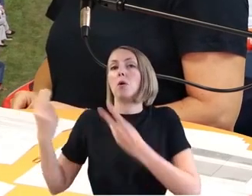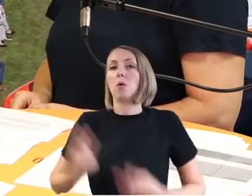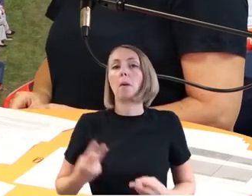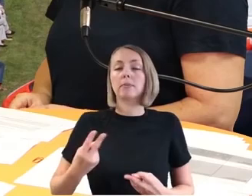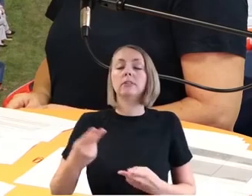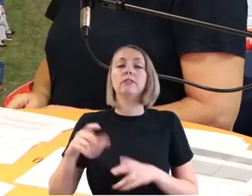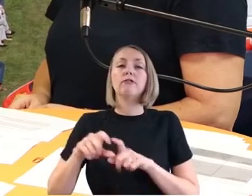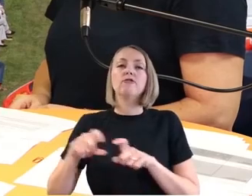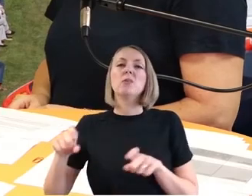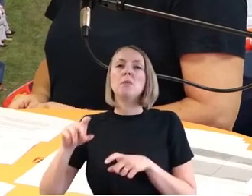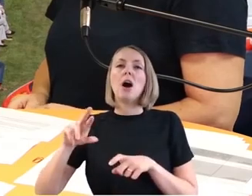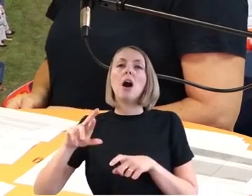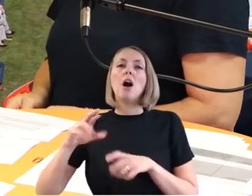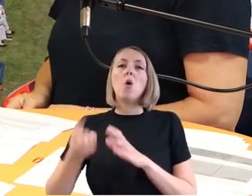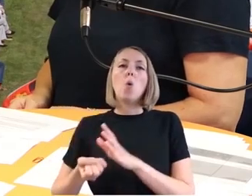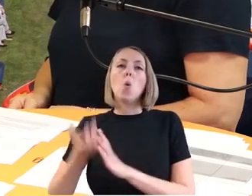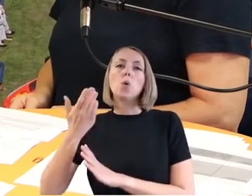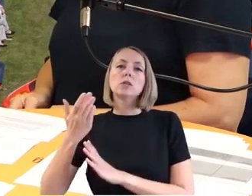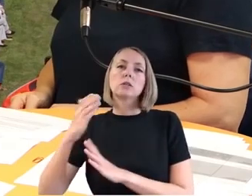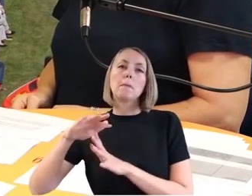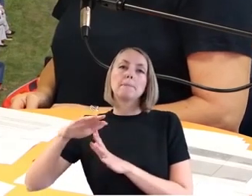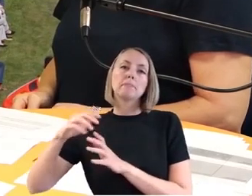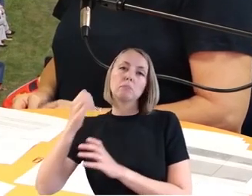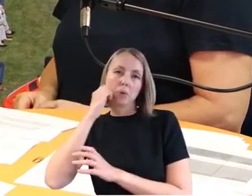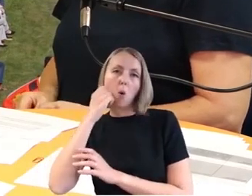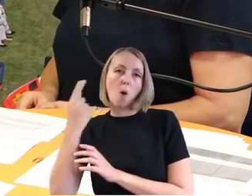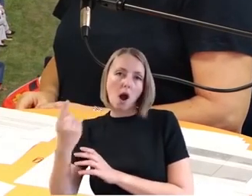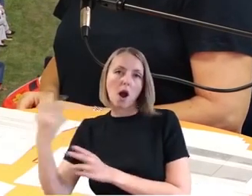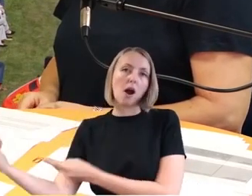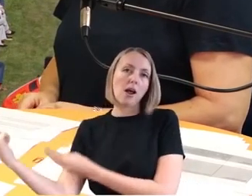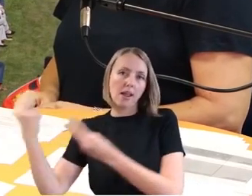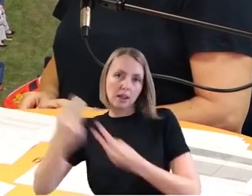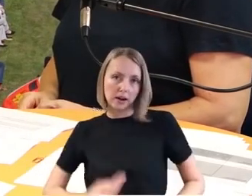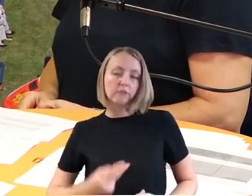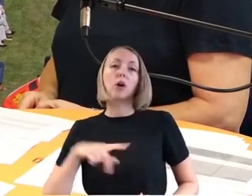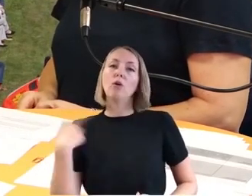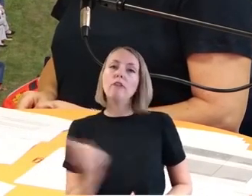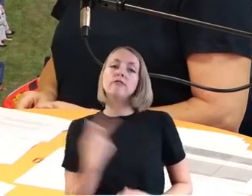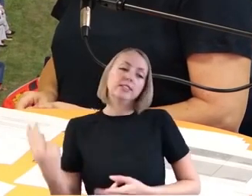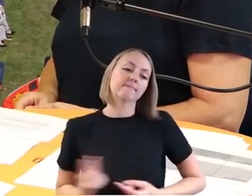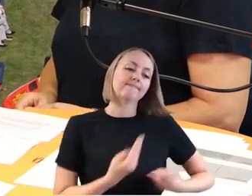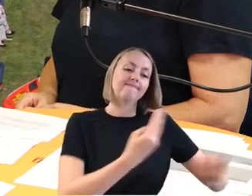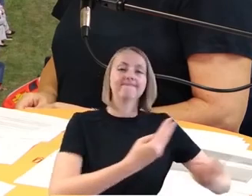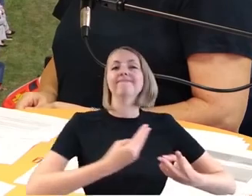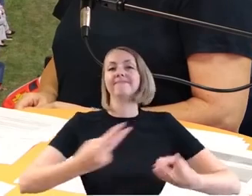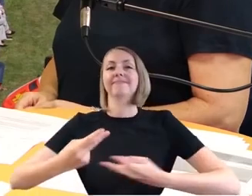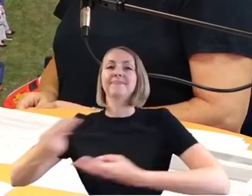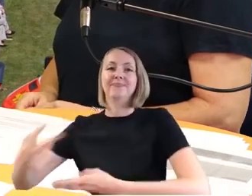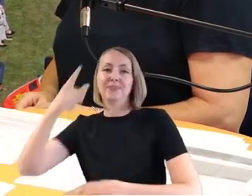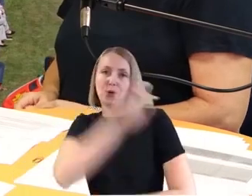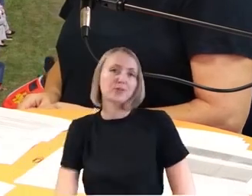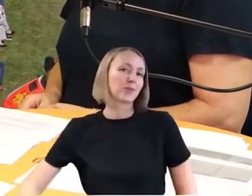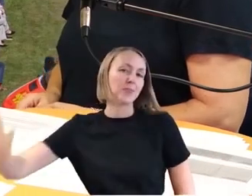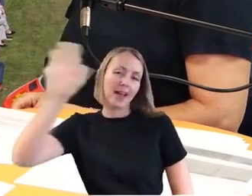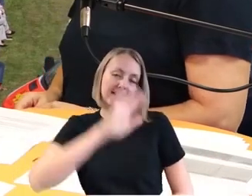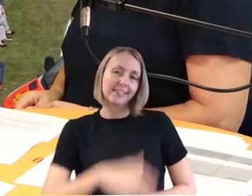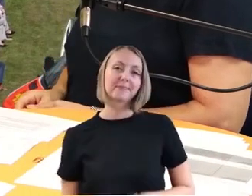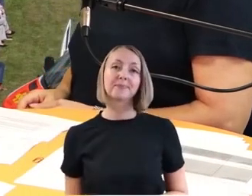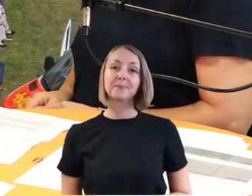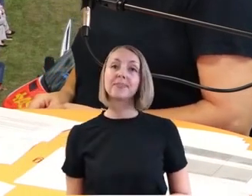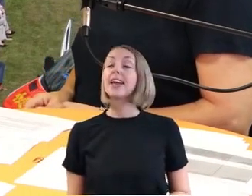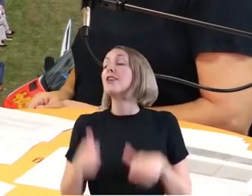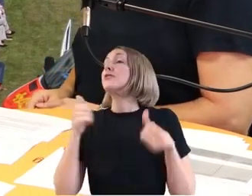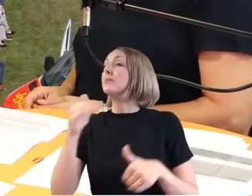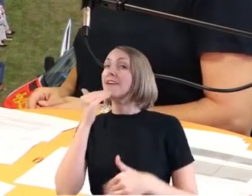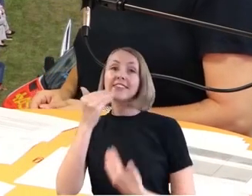wir tatkräftig dabei, alles zu tun, um die Republik mit den Autos auszustatten, die in unserem Soll stehen. Super. Ganz herzlichen Dank,